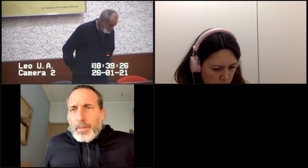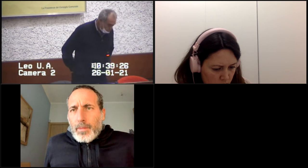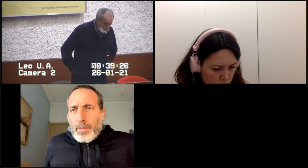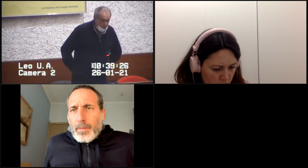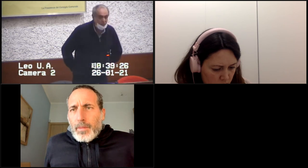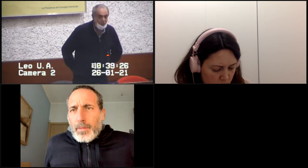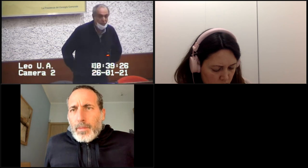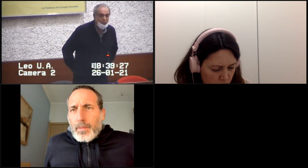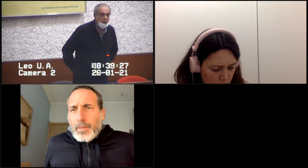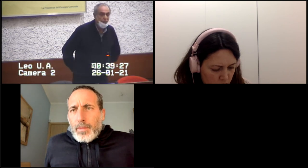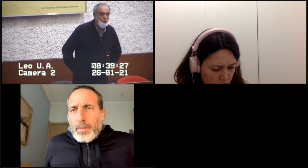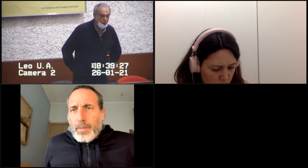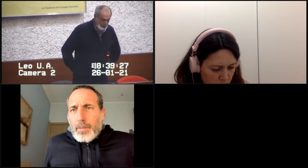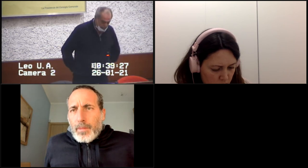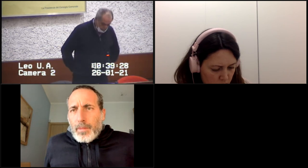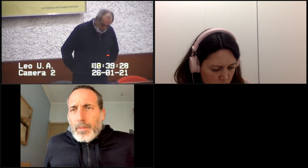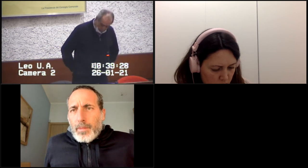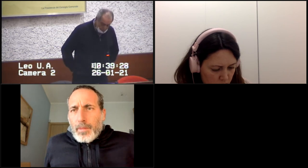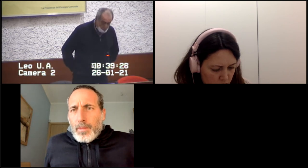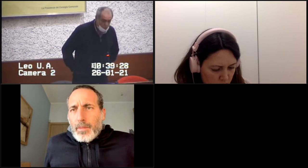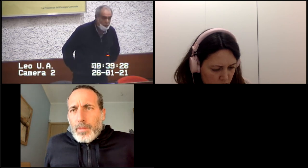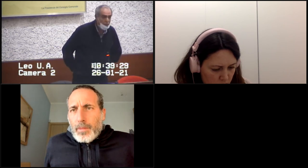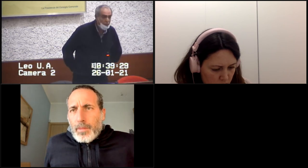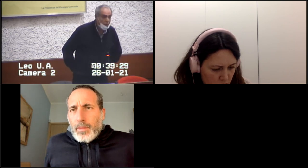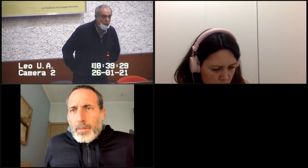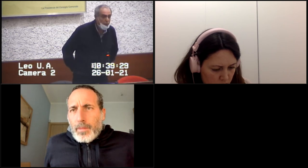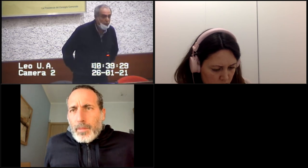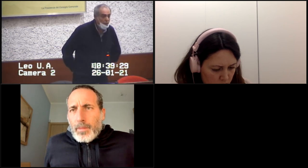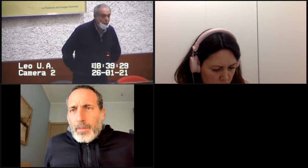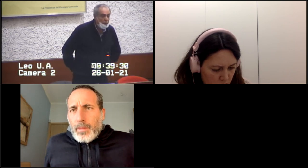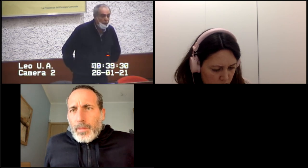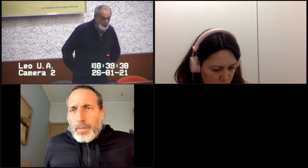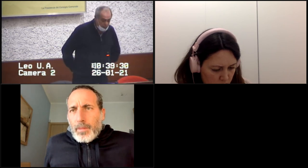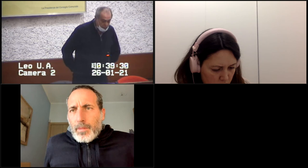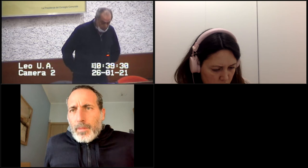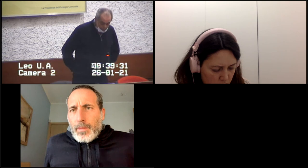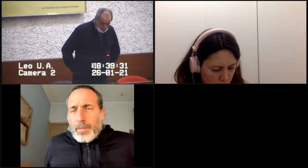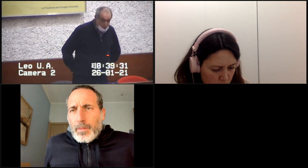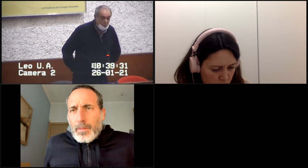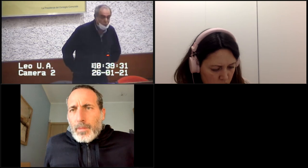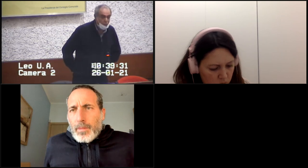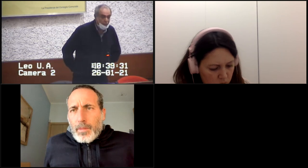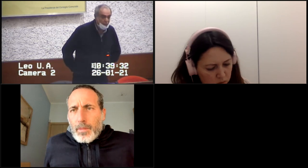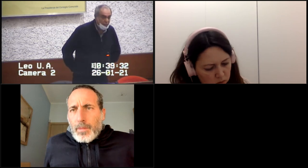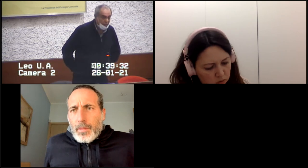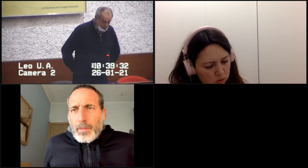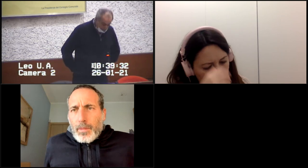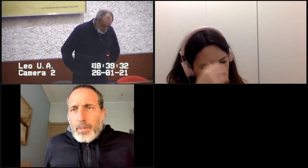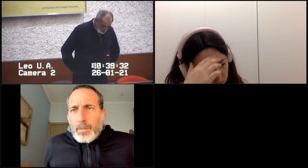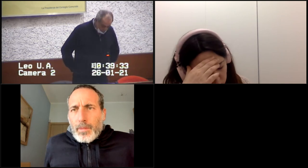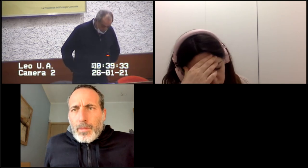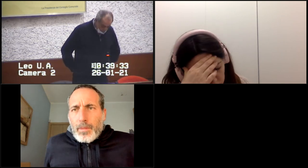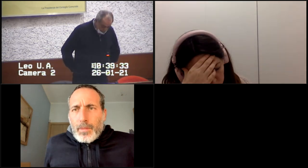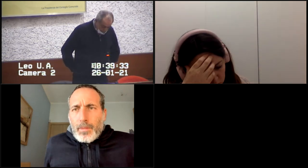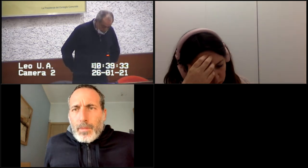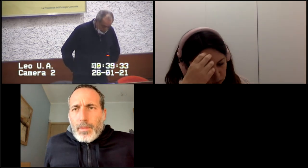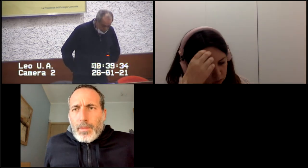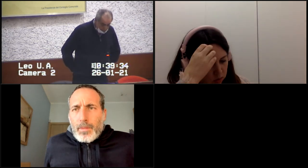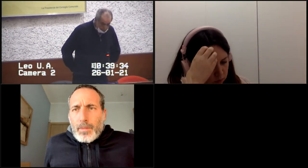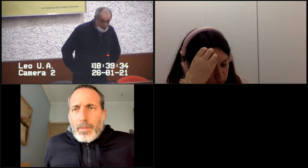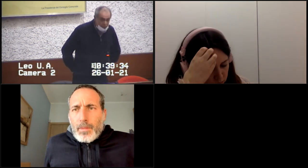noi conoscevano direttamente il dottor Trezzi, non era il mio dottore, però aveva l'ambulatorio sotto casa mia, vedevo le persone